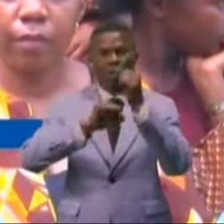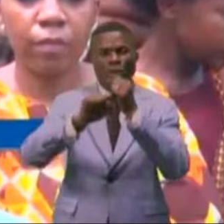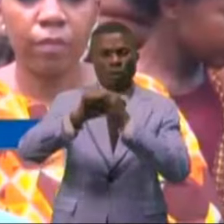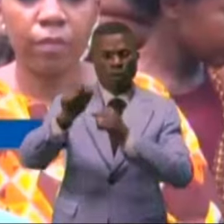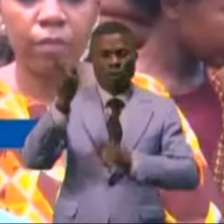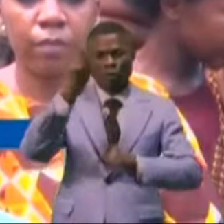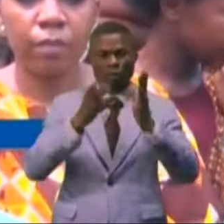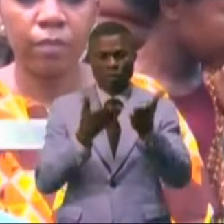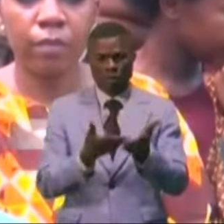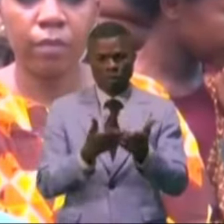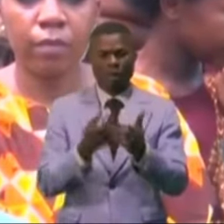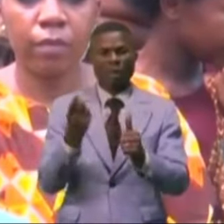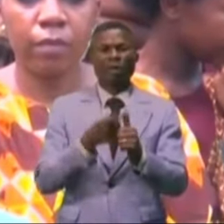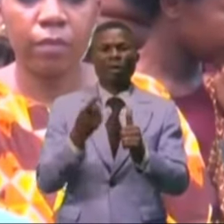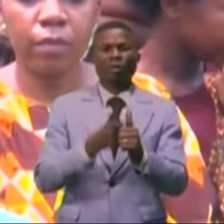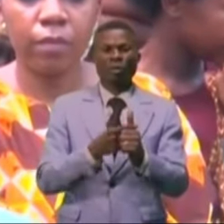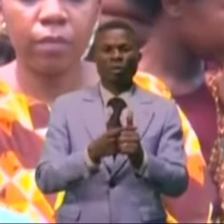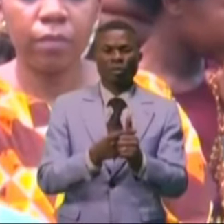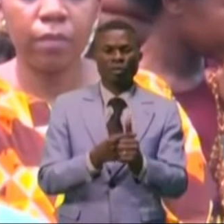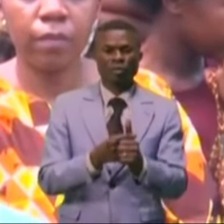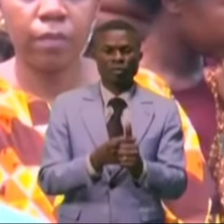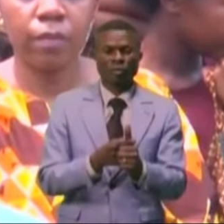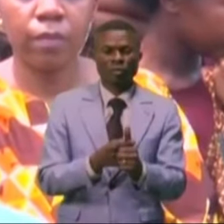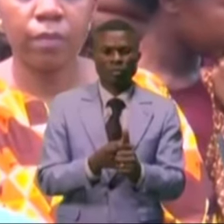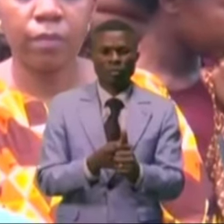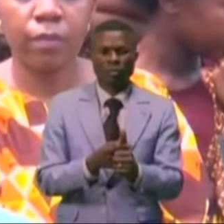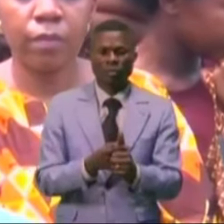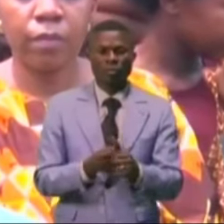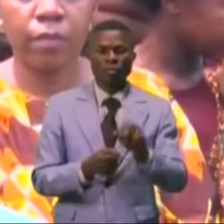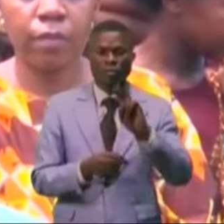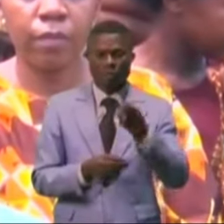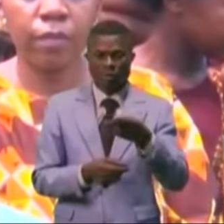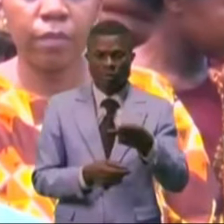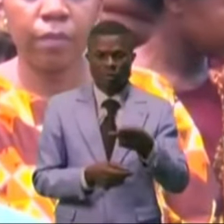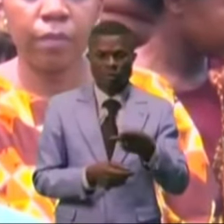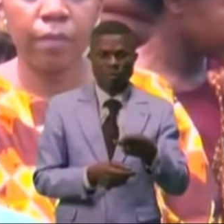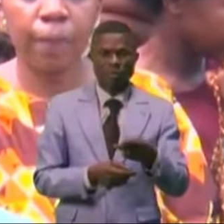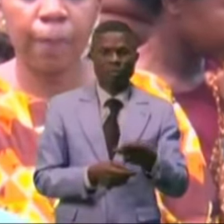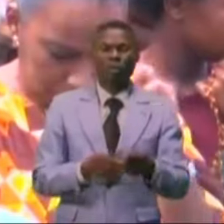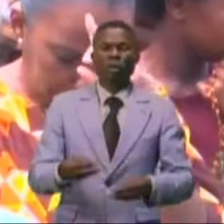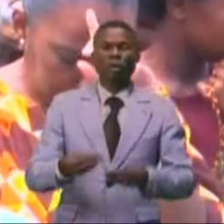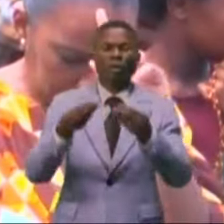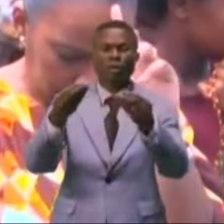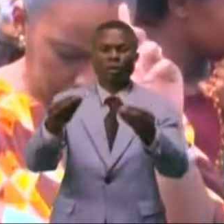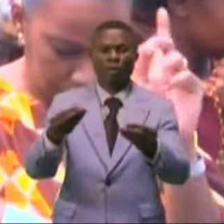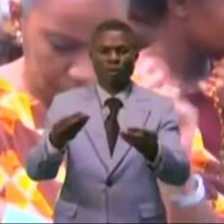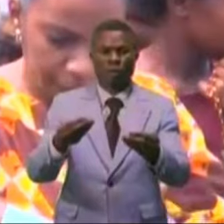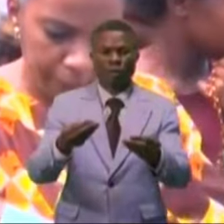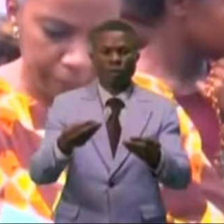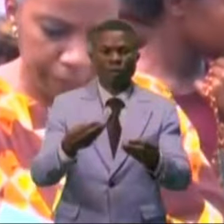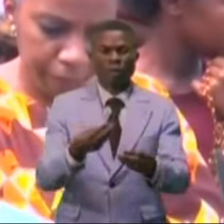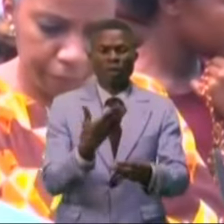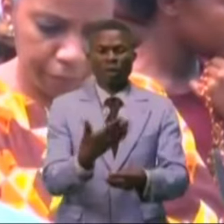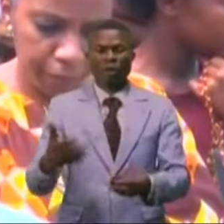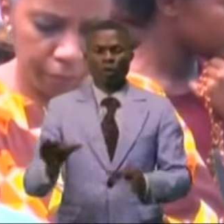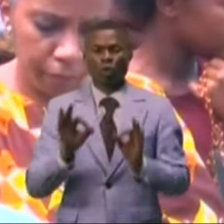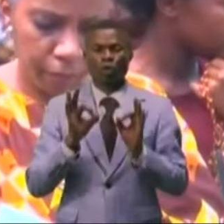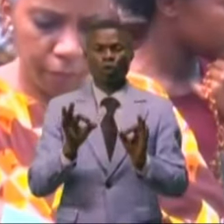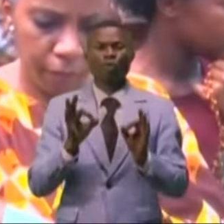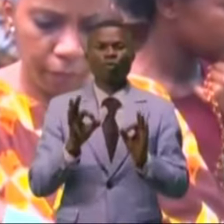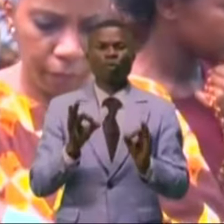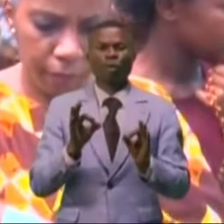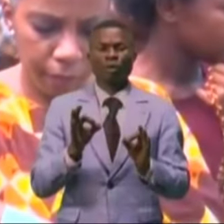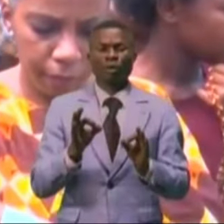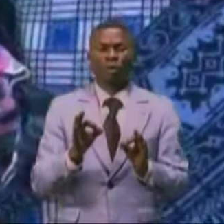population. Prenons d'abord la santé. Et puis il y a aussi l'éducation au niveau de l'hygiène de la